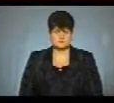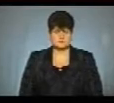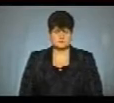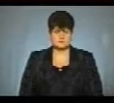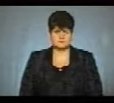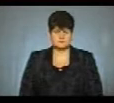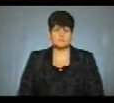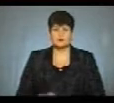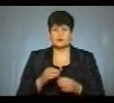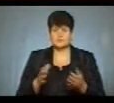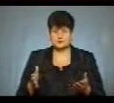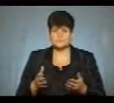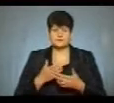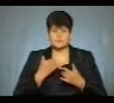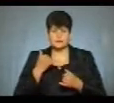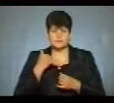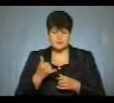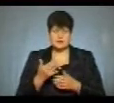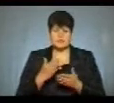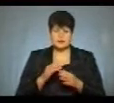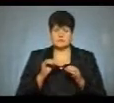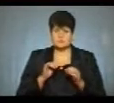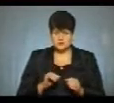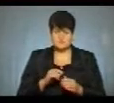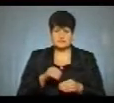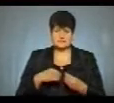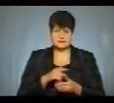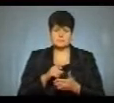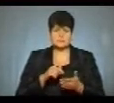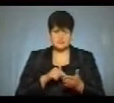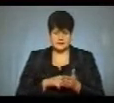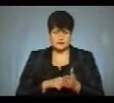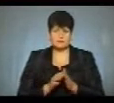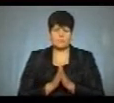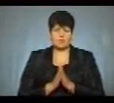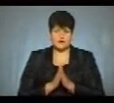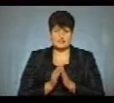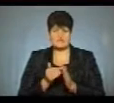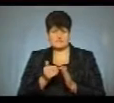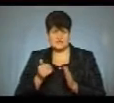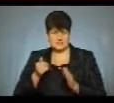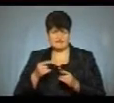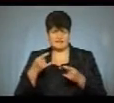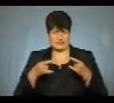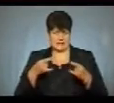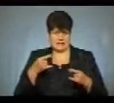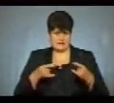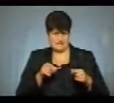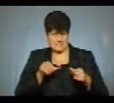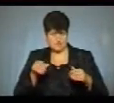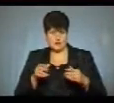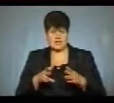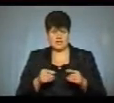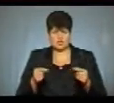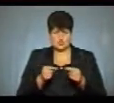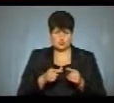Отже, зірвався дзвінок. Я нагадаю, що є можливість телефонувати і ставити запитання. Прохання відходити від своїх телевізорів і чітко ставити